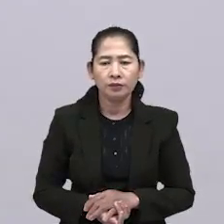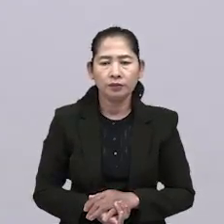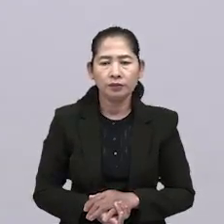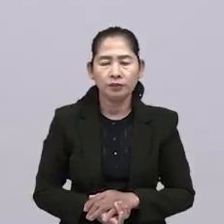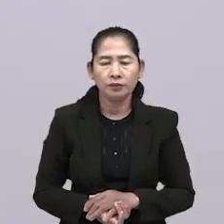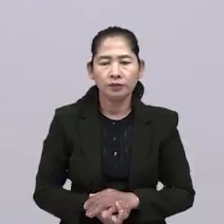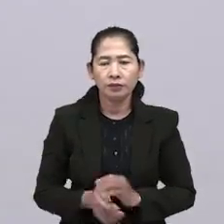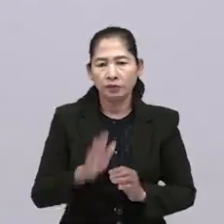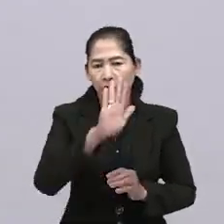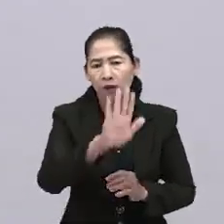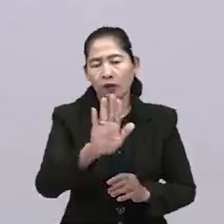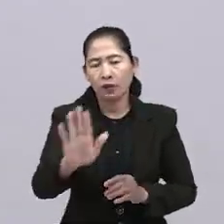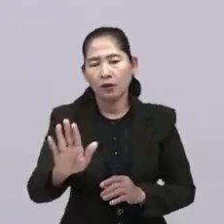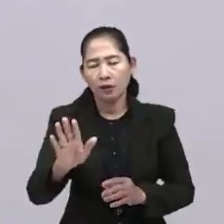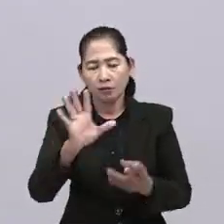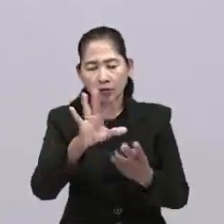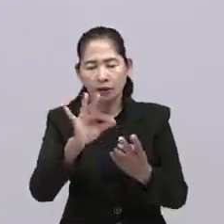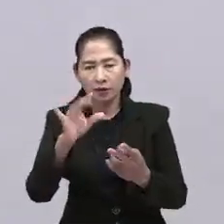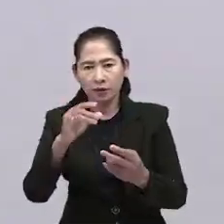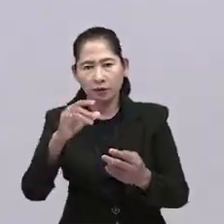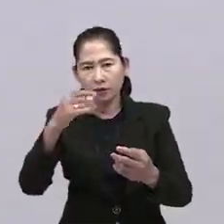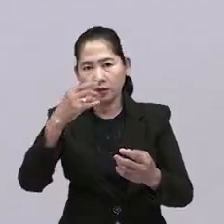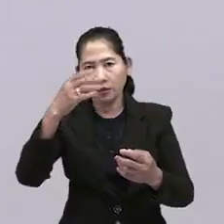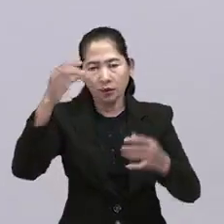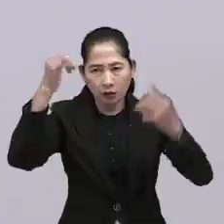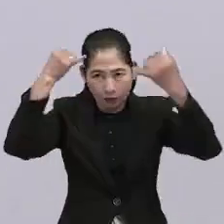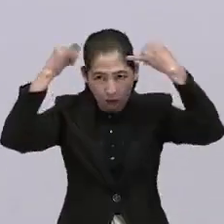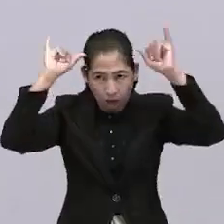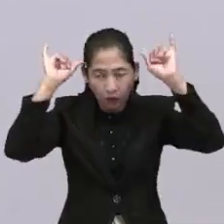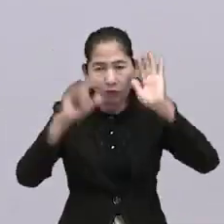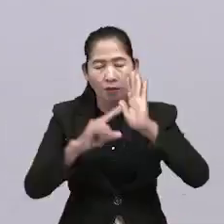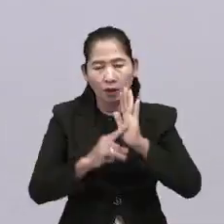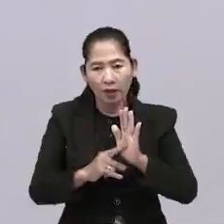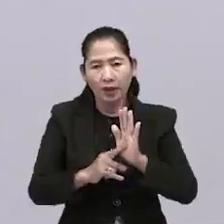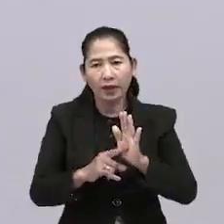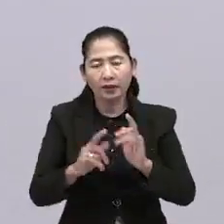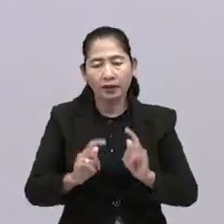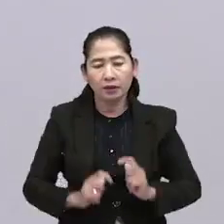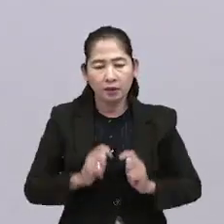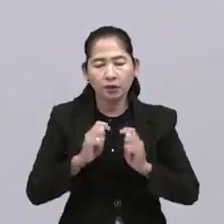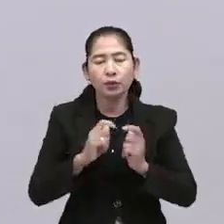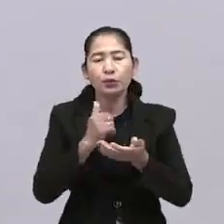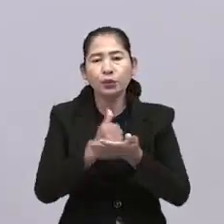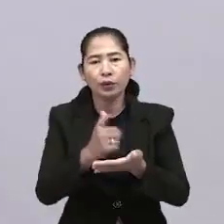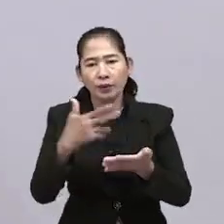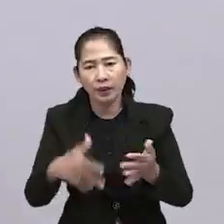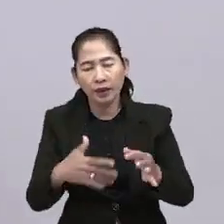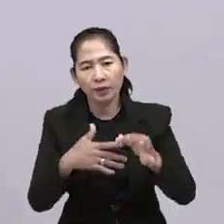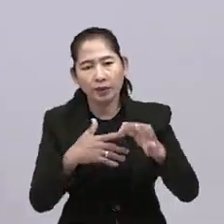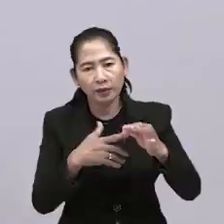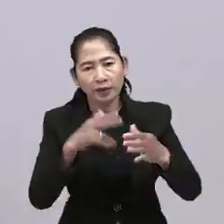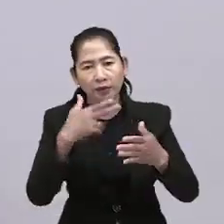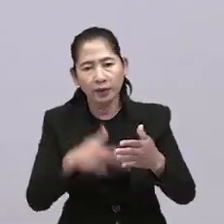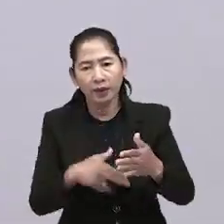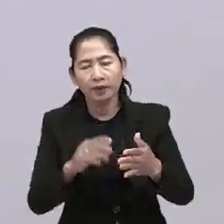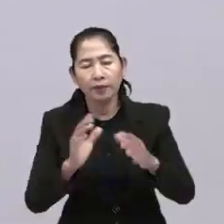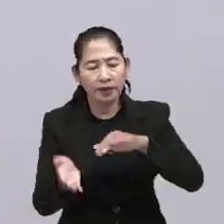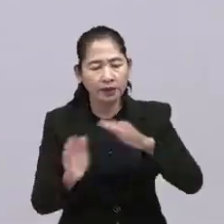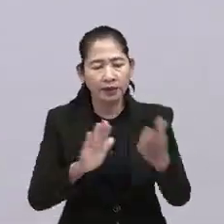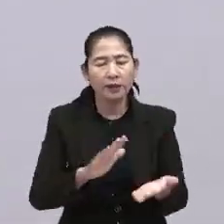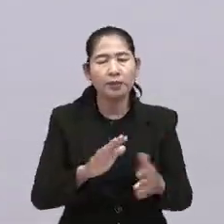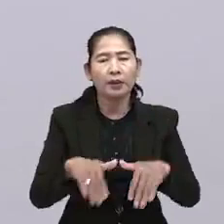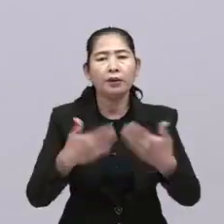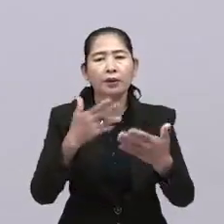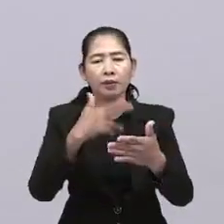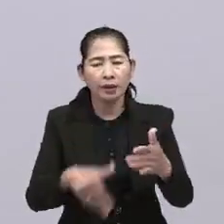ចង់កុំភ្លេចណាបើសិនជាកូនរើសយកសត្វគោកូនបង្ហាញមកថានៅរស់វាជួយអីខ្លះវាផ្ដល់ប្រយោជន៍យ៉ាងម៉េចខ្លះហើយពេលស្លាប់ទៅវាផ្ដ